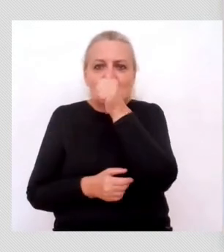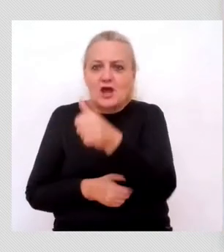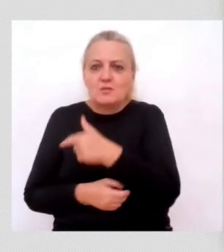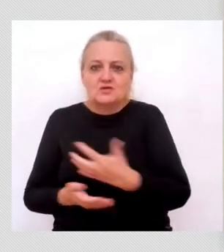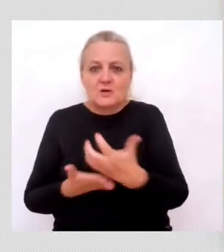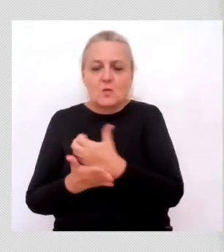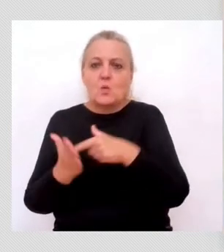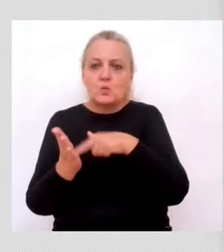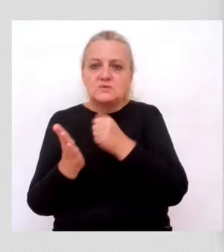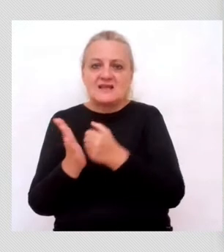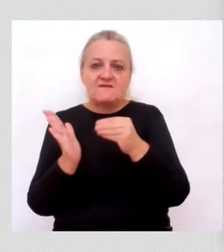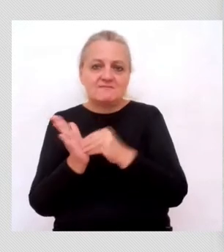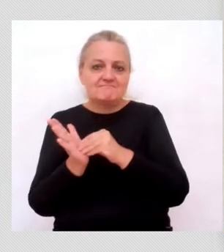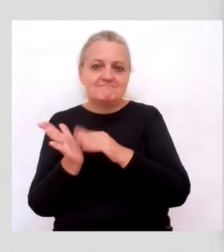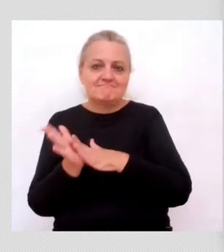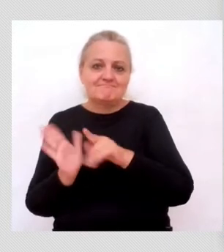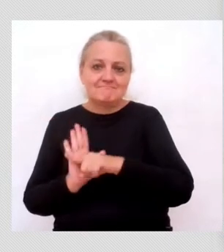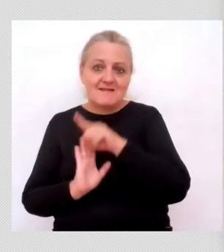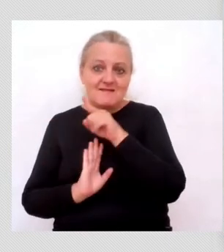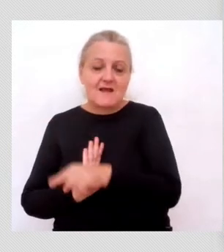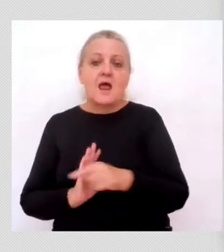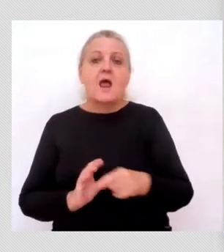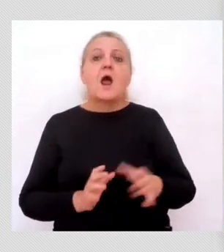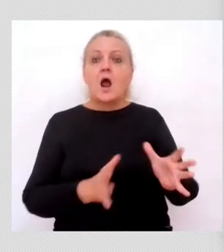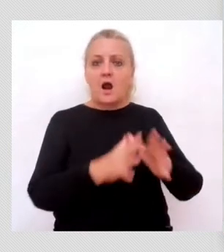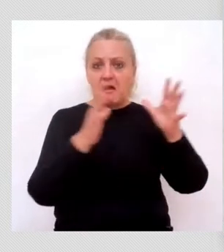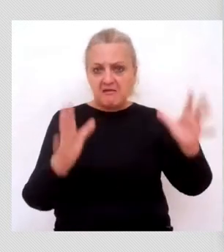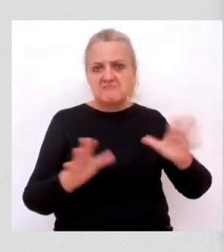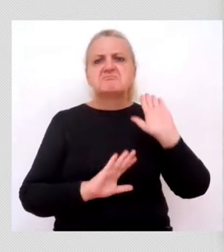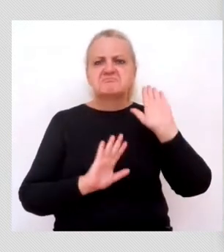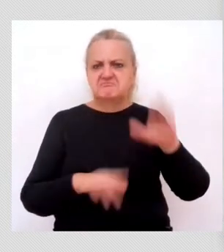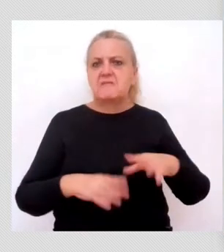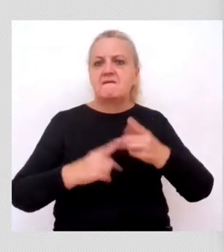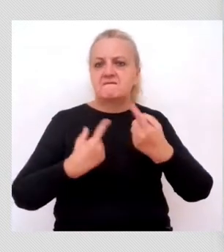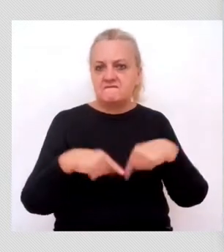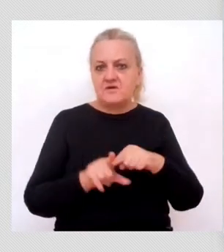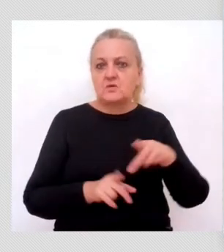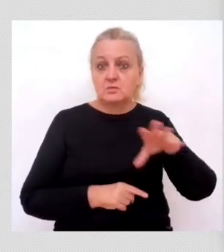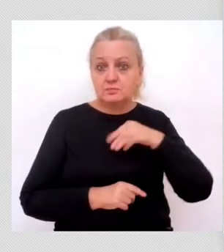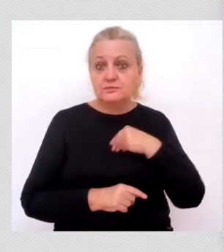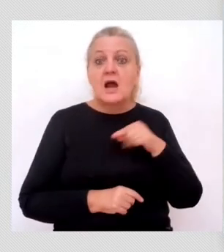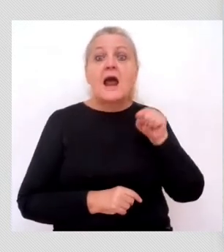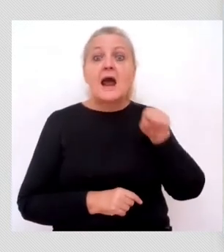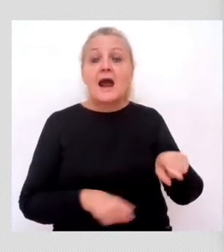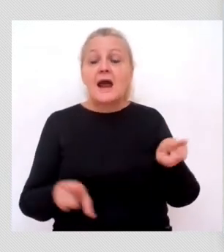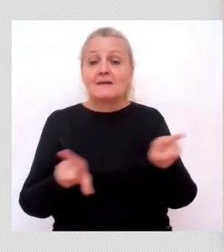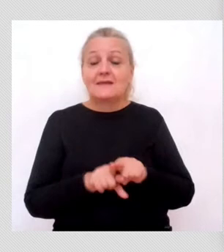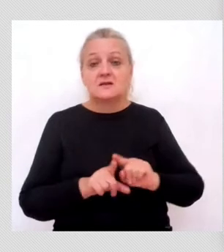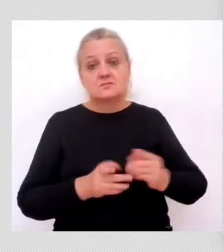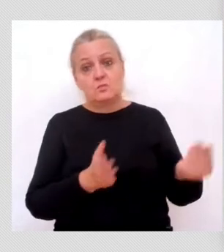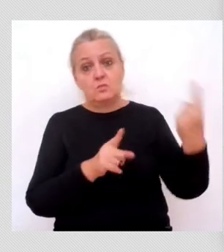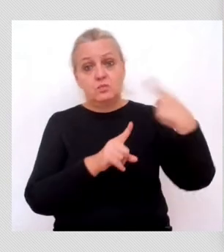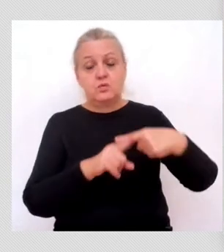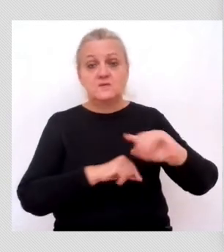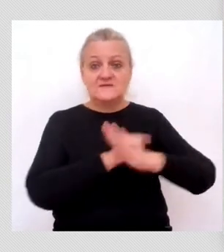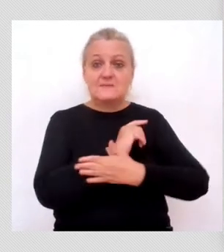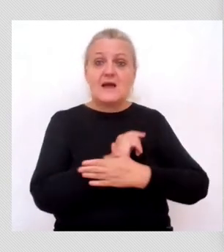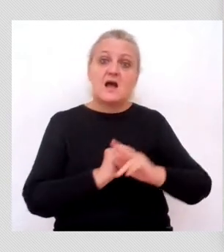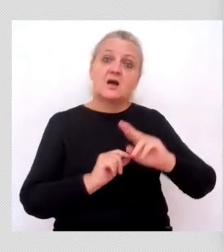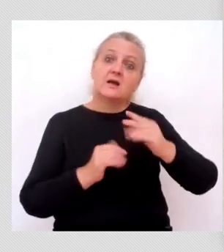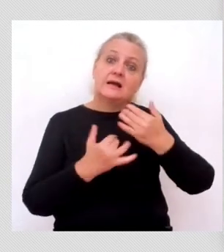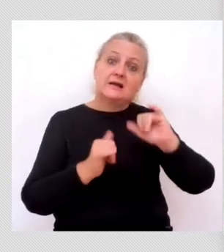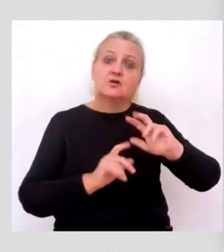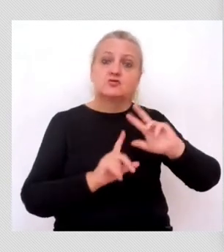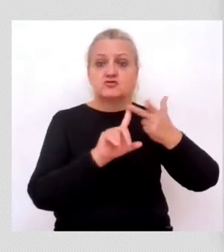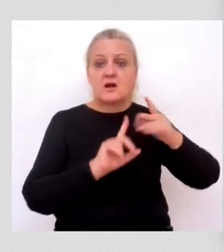ustawie określony dla nich. A duże, mało że zgromadzą, to jeszcze dodatkowo mają wsparcie osób trzecich. Proszę Państwa,